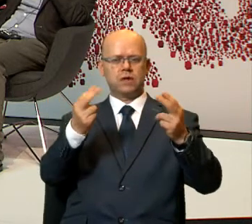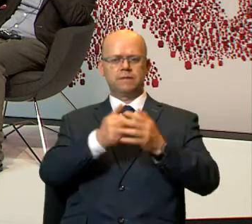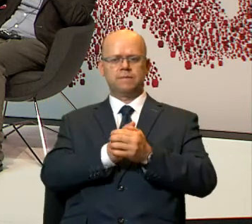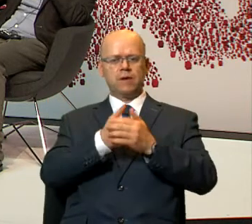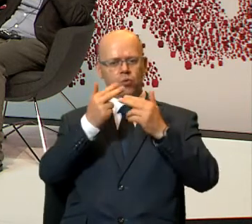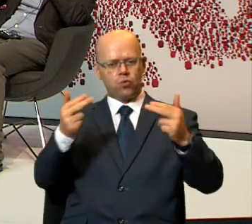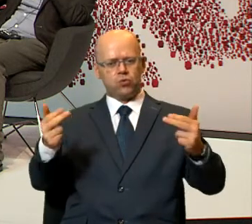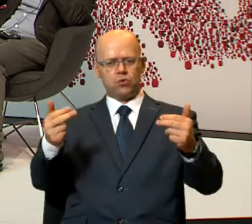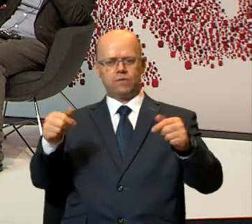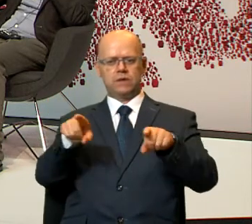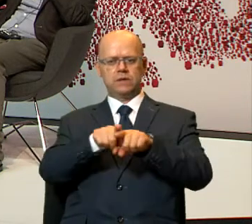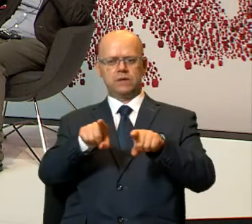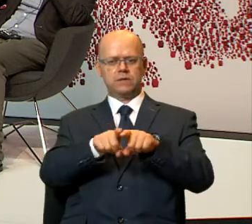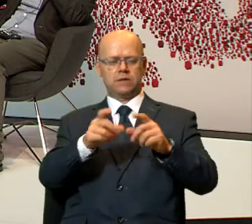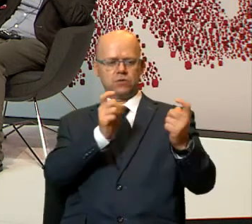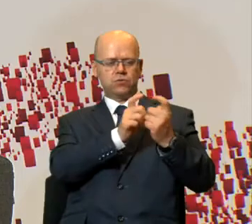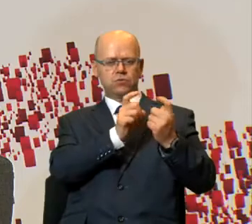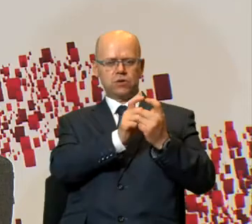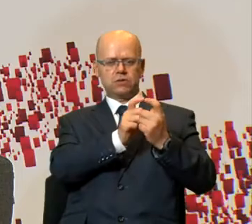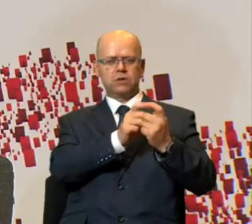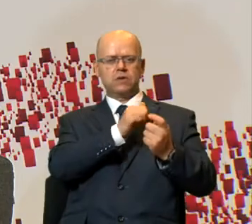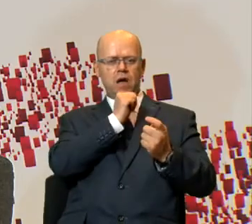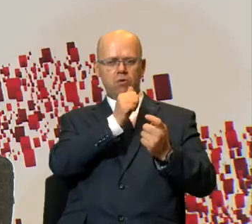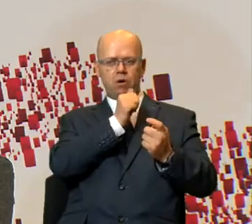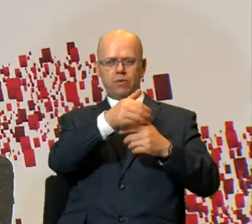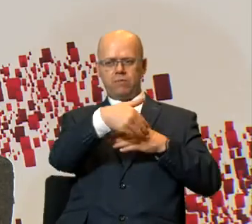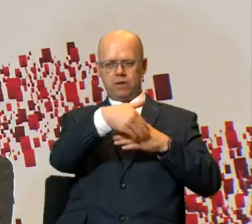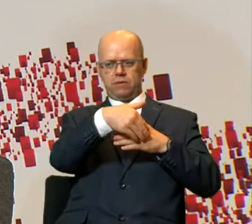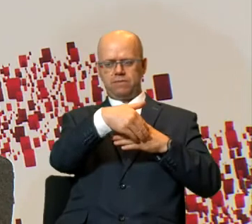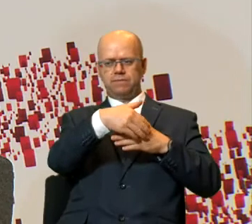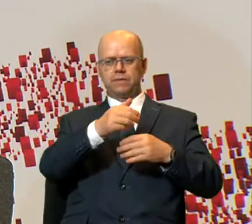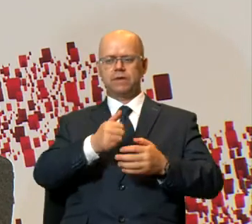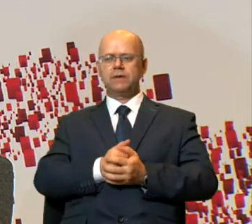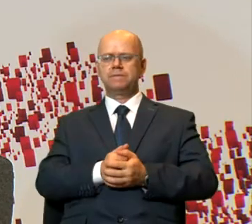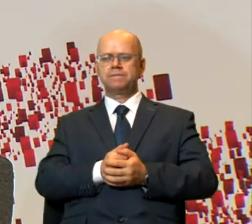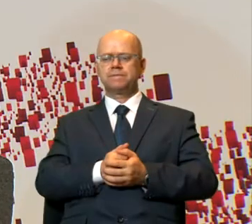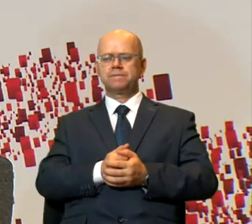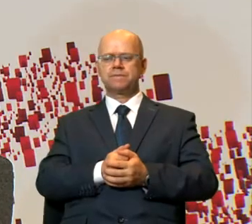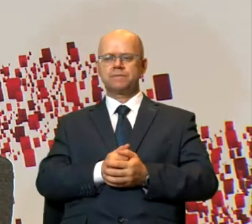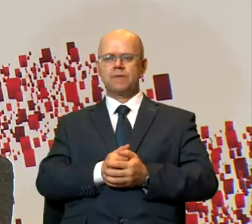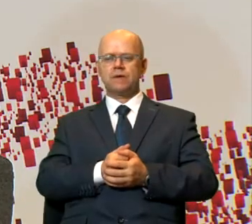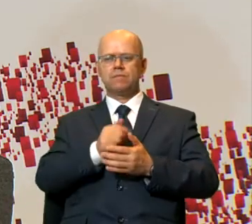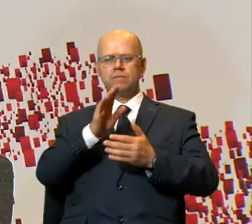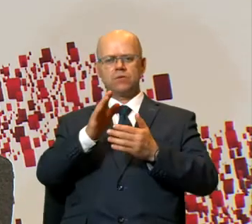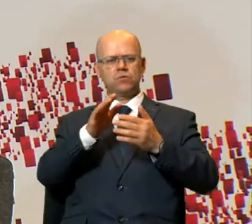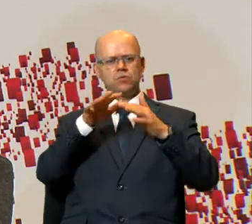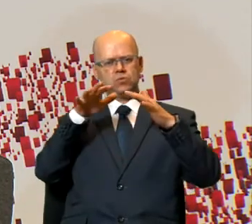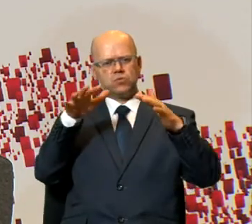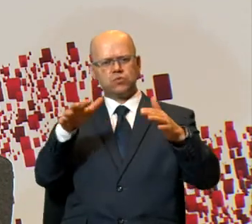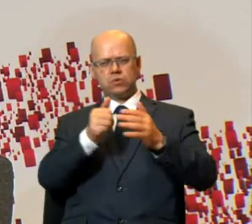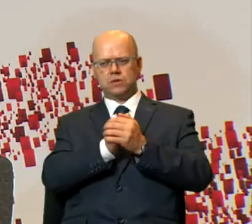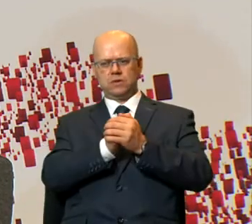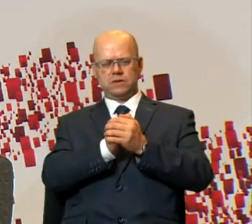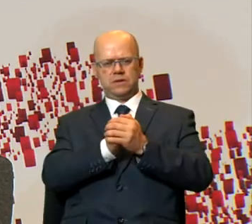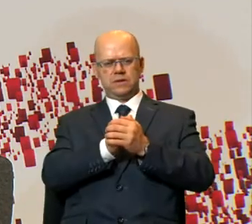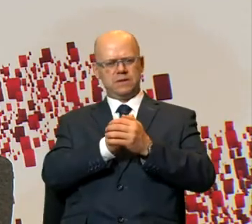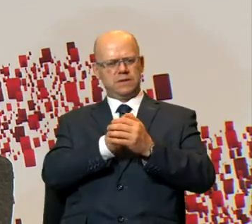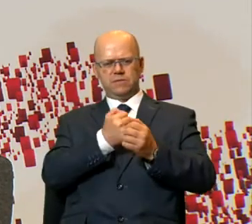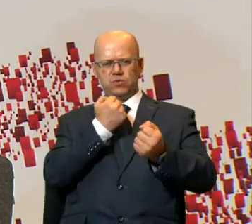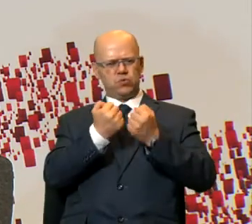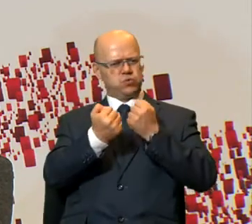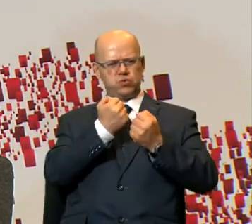też tu nasi regionalni sąsiedzi z Unii Środkowo, z Europy Środkowo-Wschodniej mają bardzo duży opór do zmiany. To znaczy